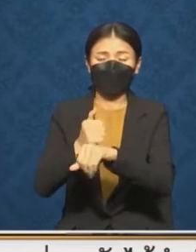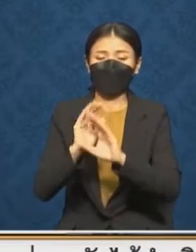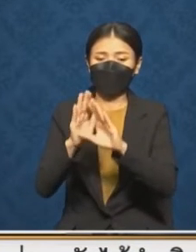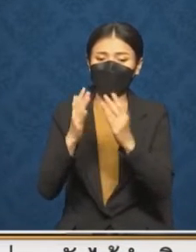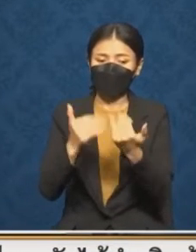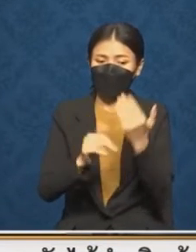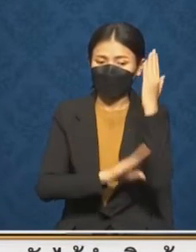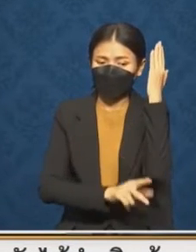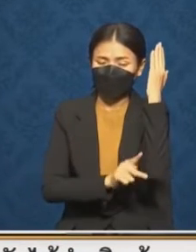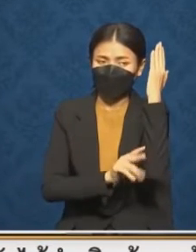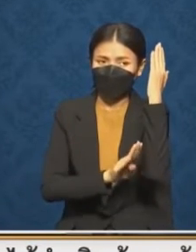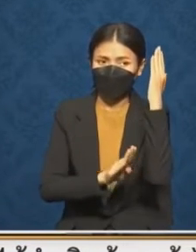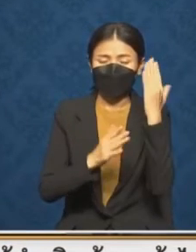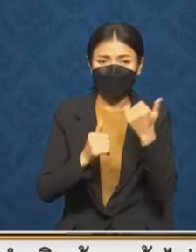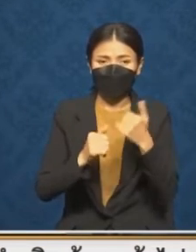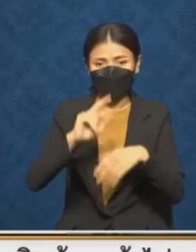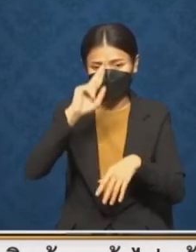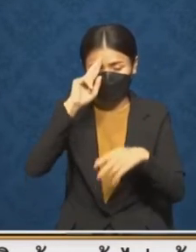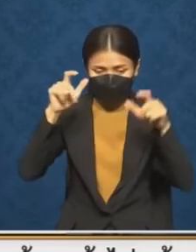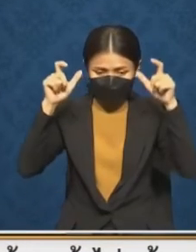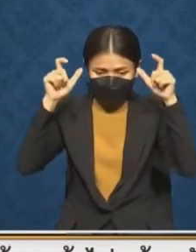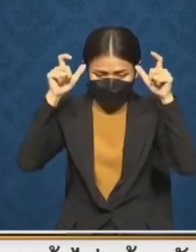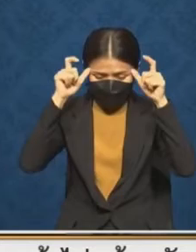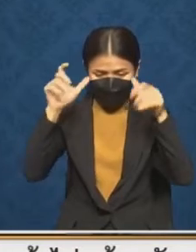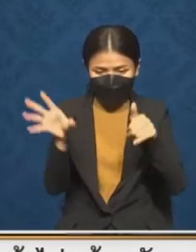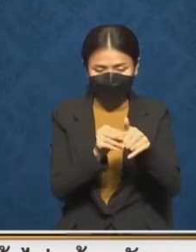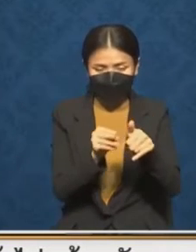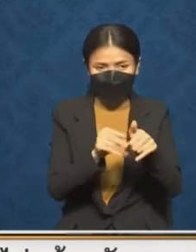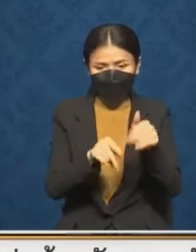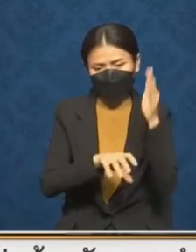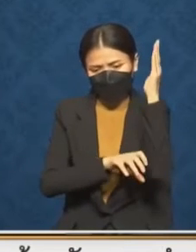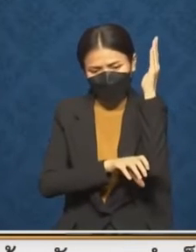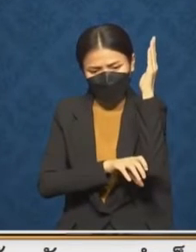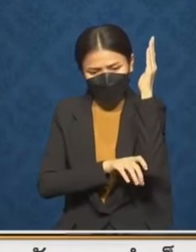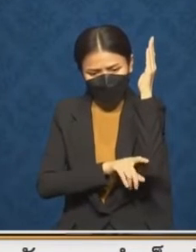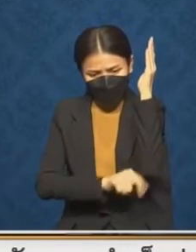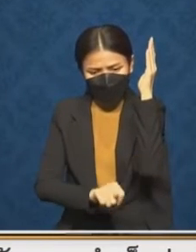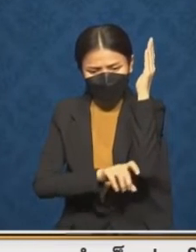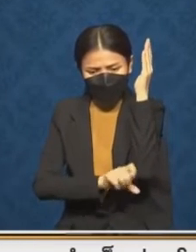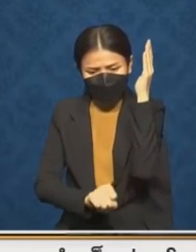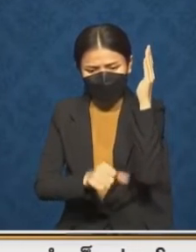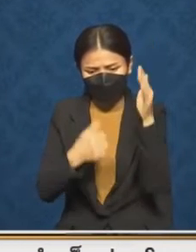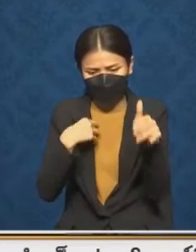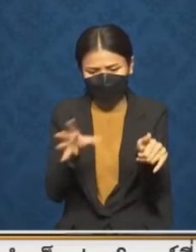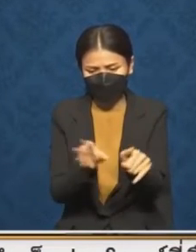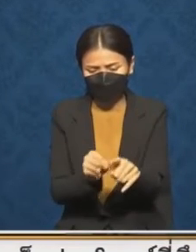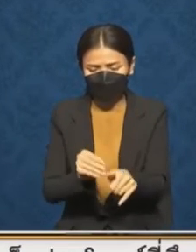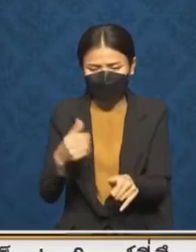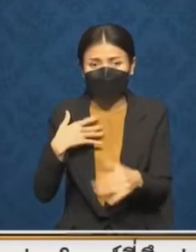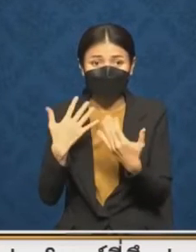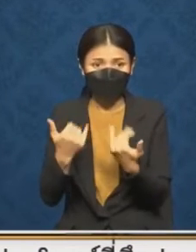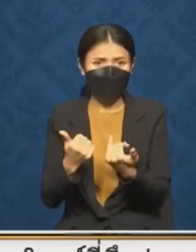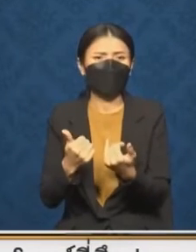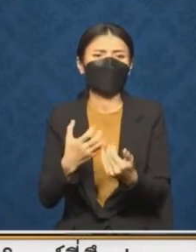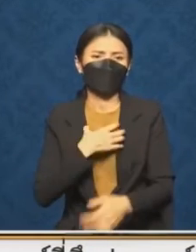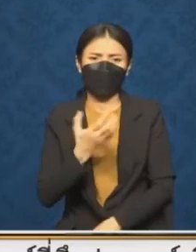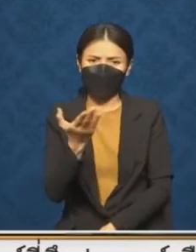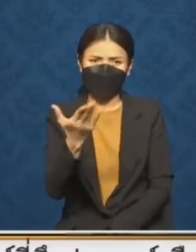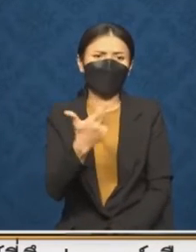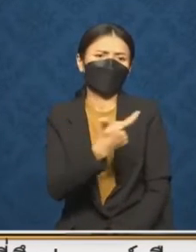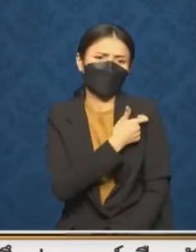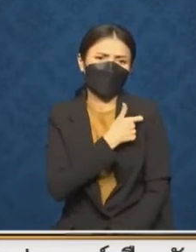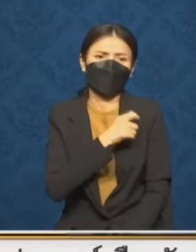บัศที จรัง ครุว่า วััคซีต์ทตองอ้ เรื